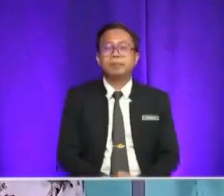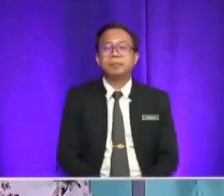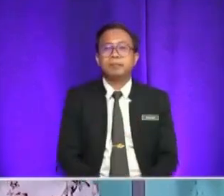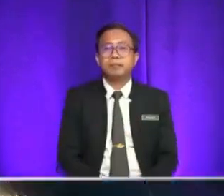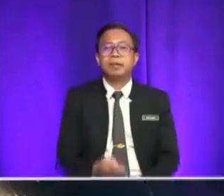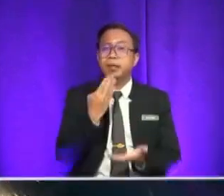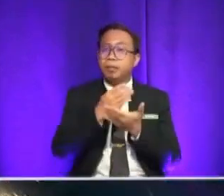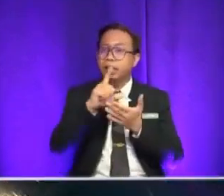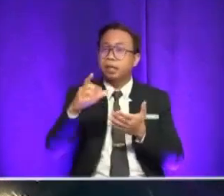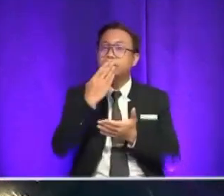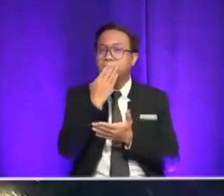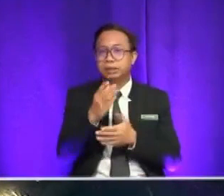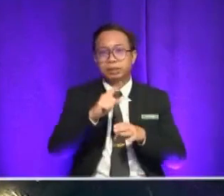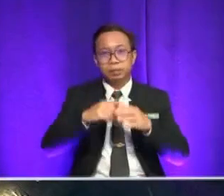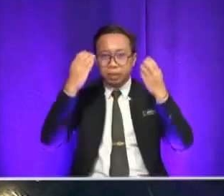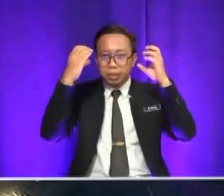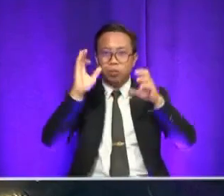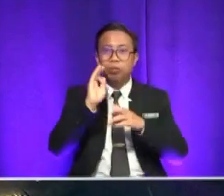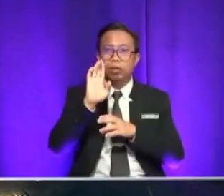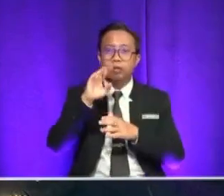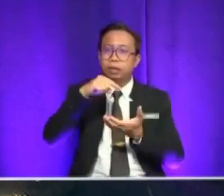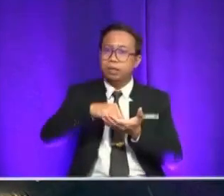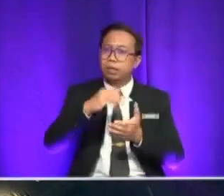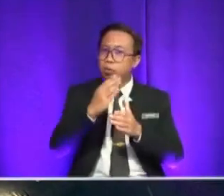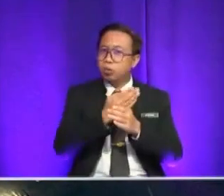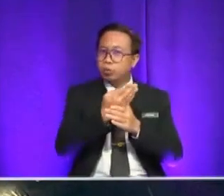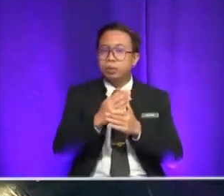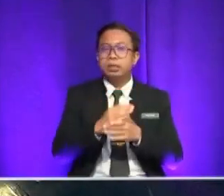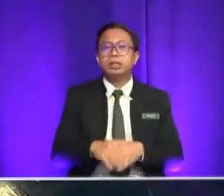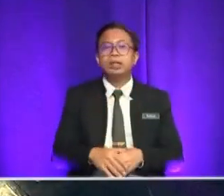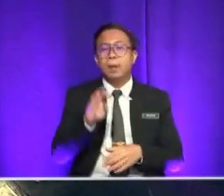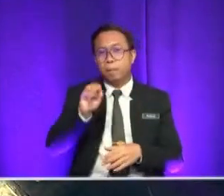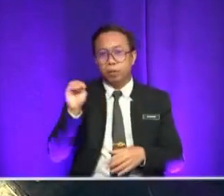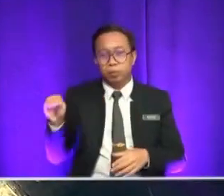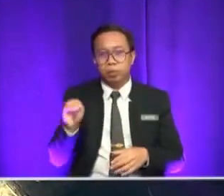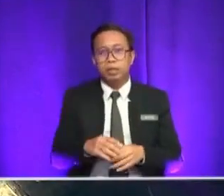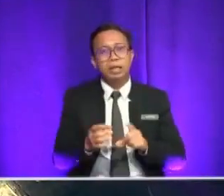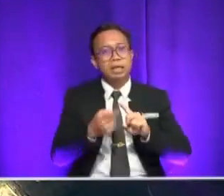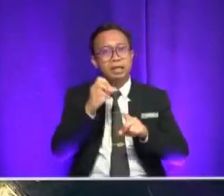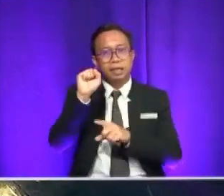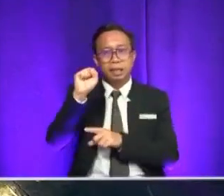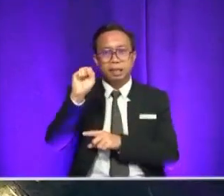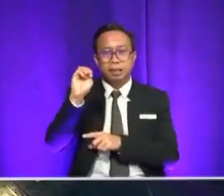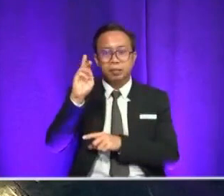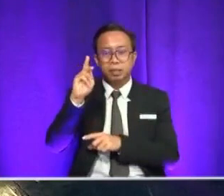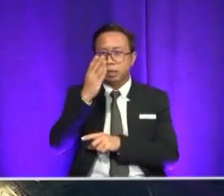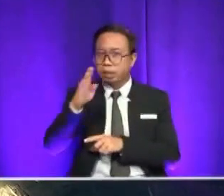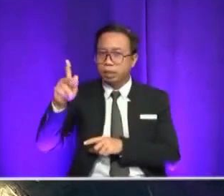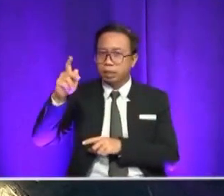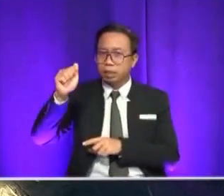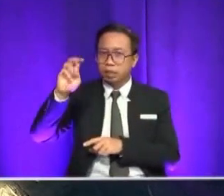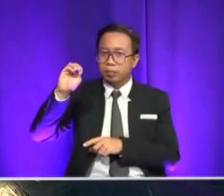Okey. Baik, terima kasih banyak-banyak kepada Cikgu Farida di atas perkongsian tersebut dan juga murid-murid kita daripada SMK